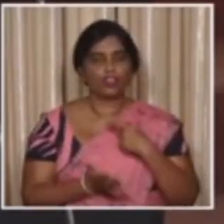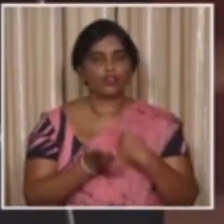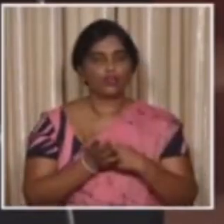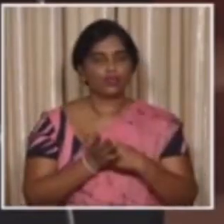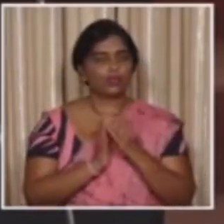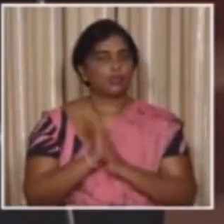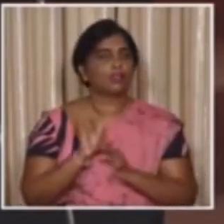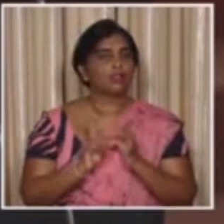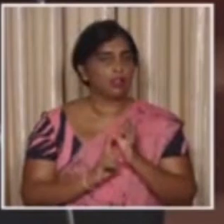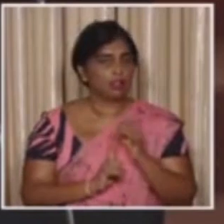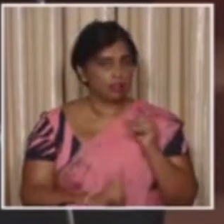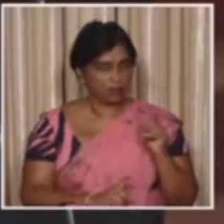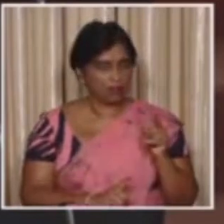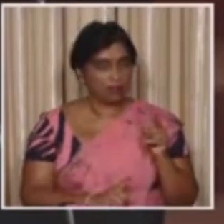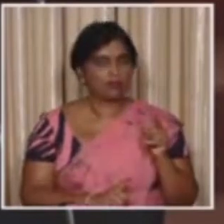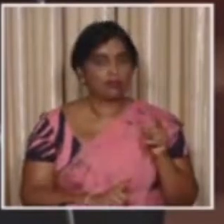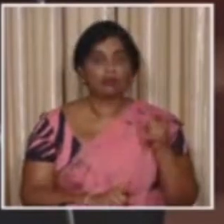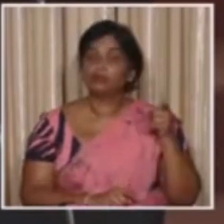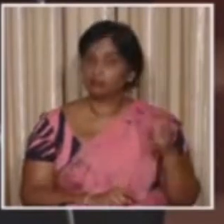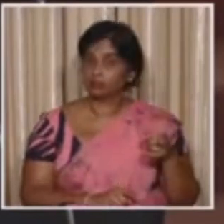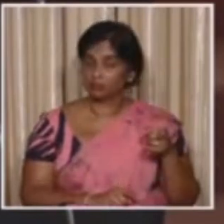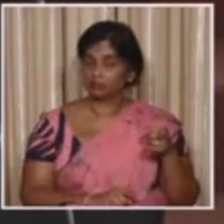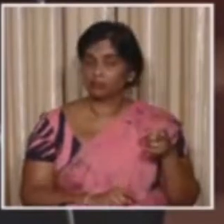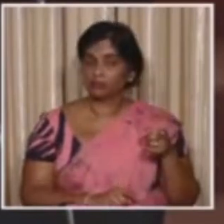නන්සිංහ මැතුමා මේ